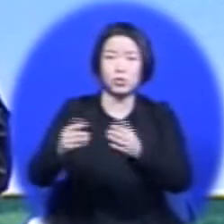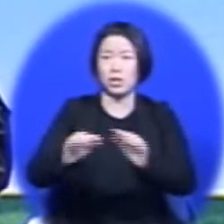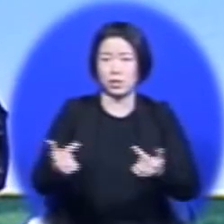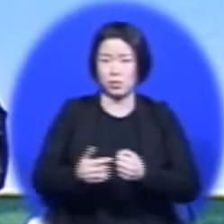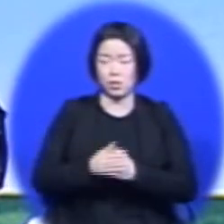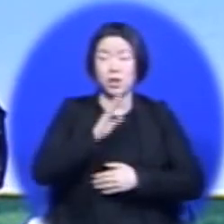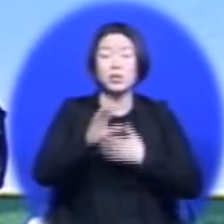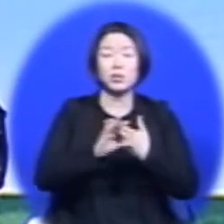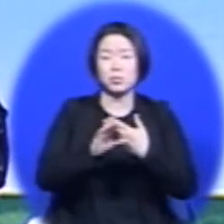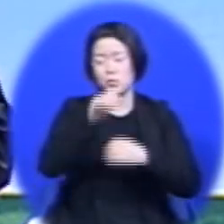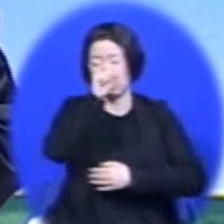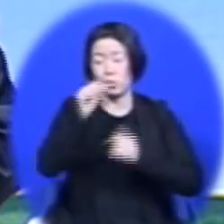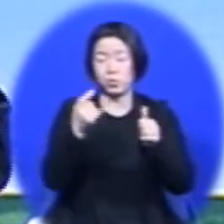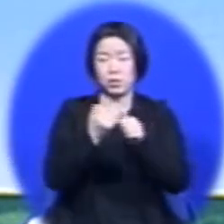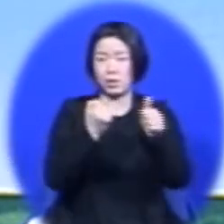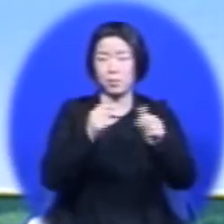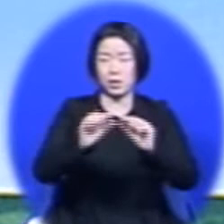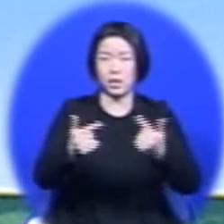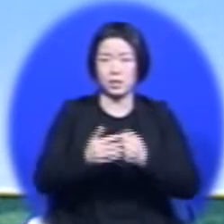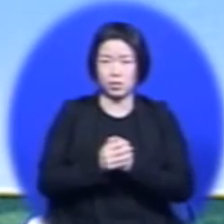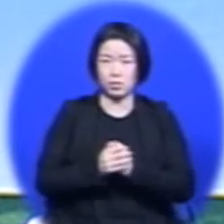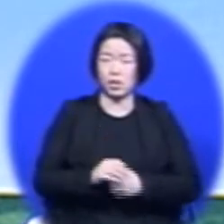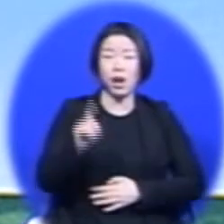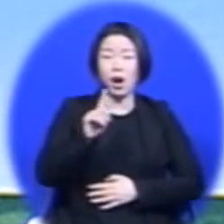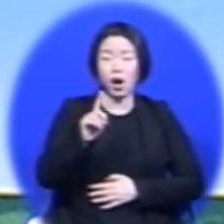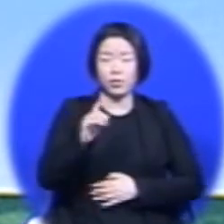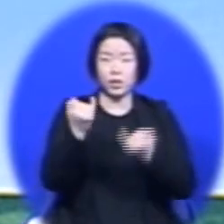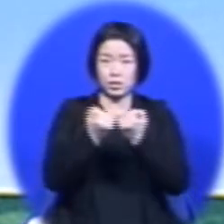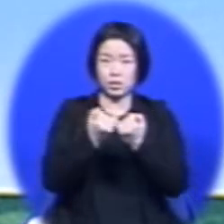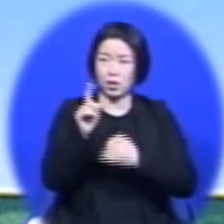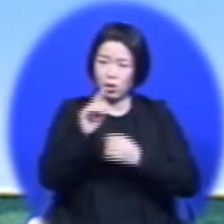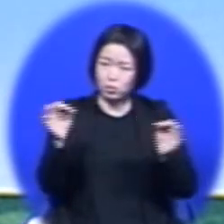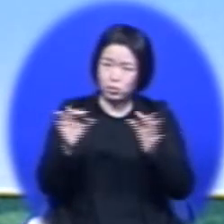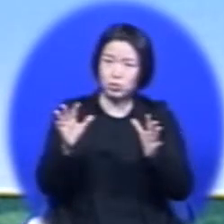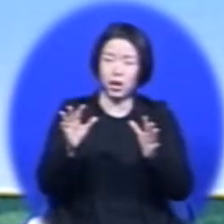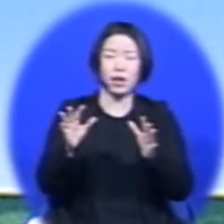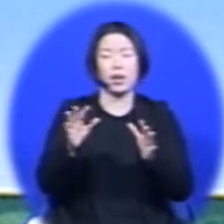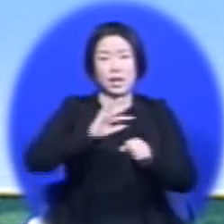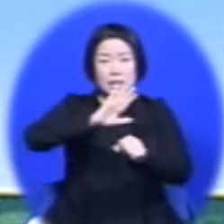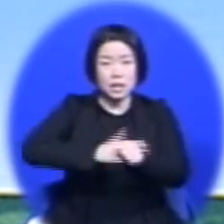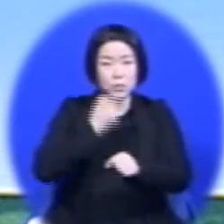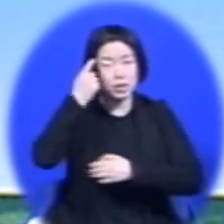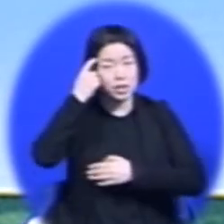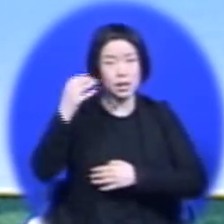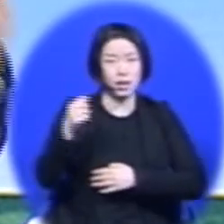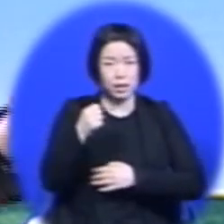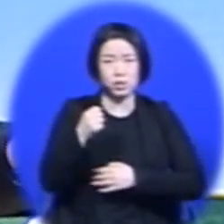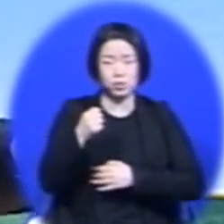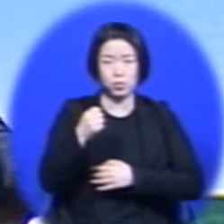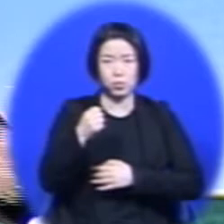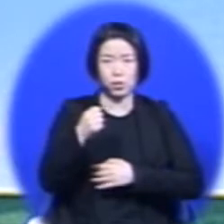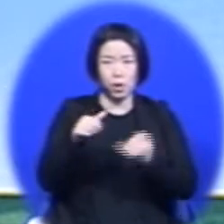남편이 아니죠. 어떤 여자가 어느 순간에 그만 잘못된 생각으로